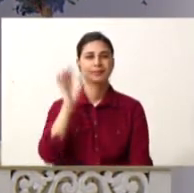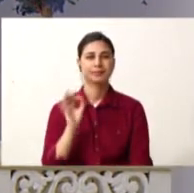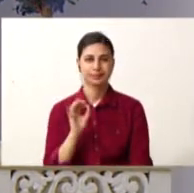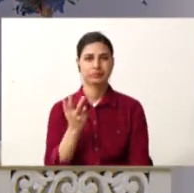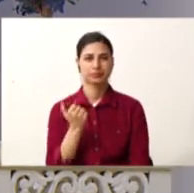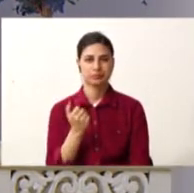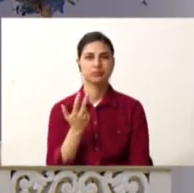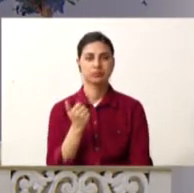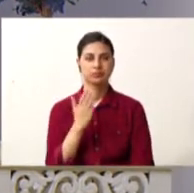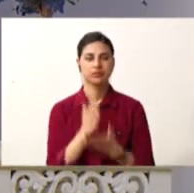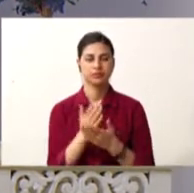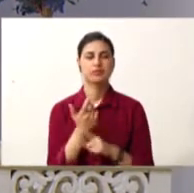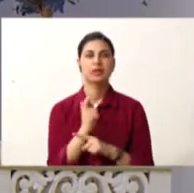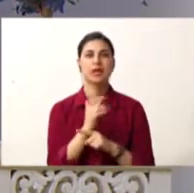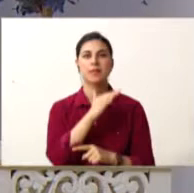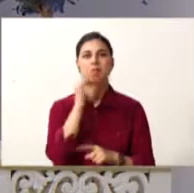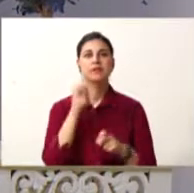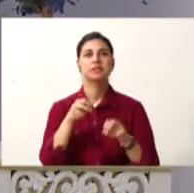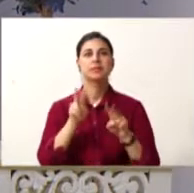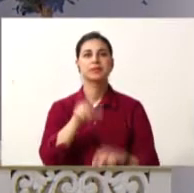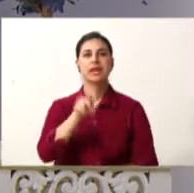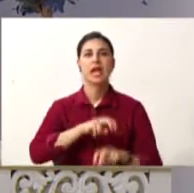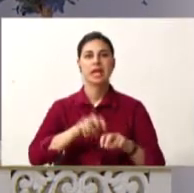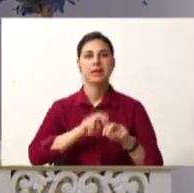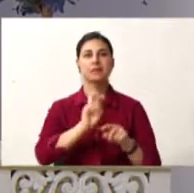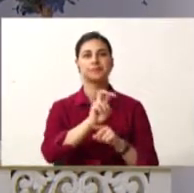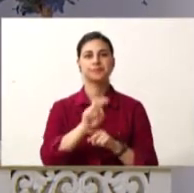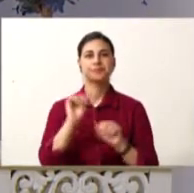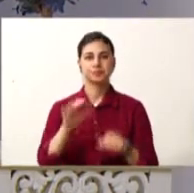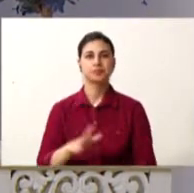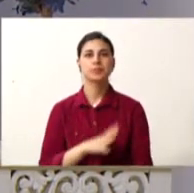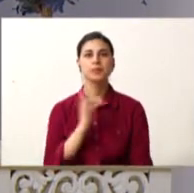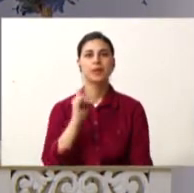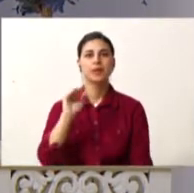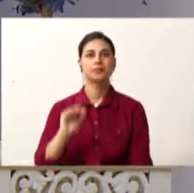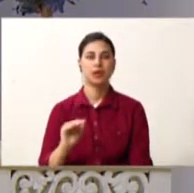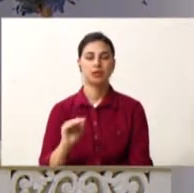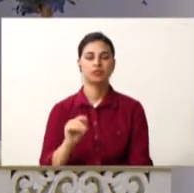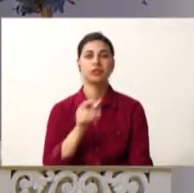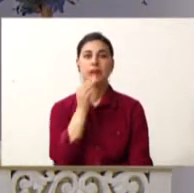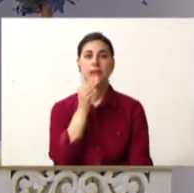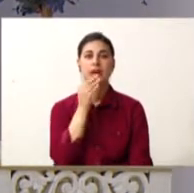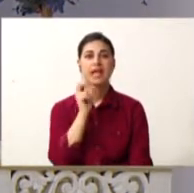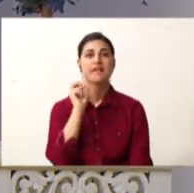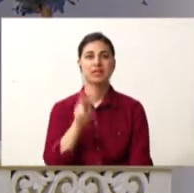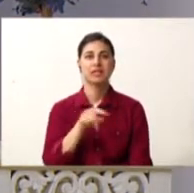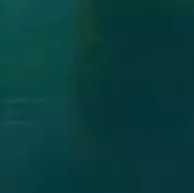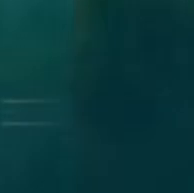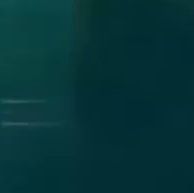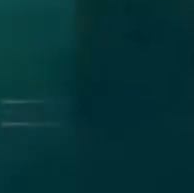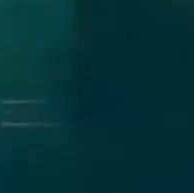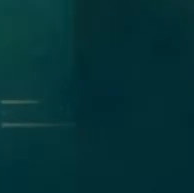სპეციალობას შეიძლება შეეხოს, ძალიან ბევრ სპეციალისტს, სხვადასხვა სპეციალობის ექიმთა შეიძლება მოხდეს ბავში, მანამ ვიდრე დაისმება